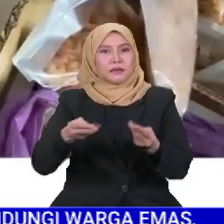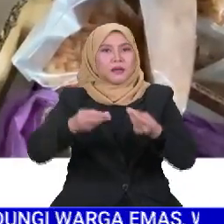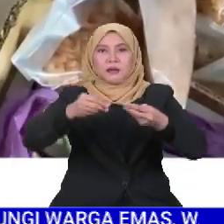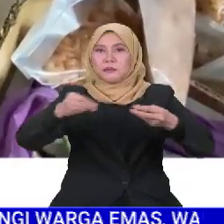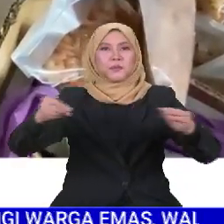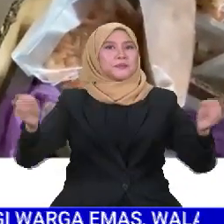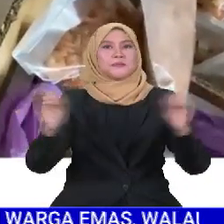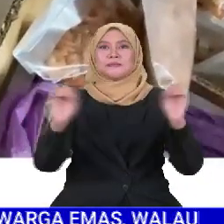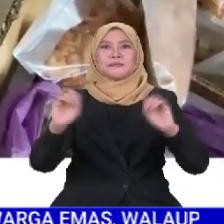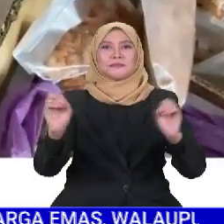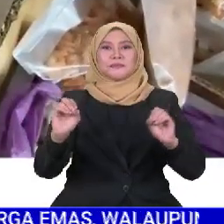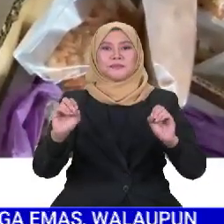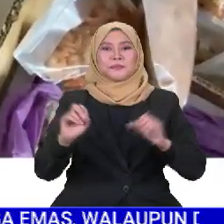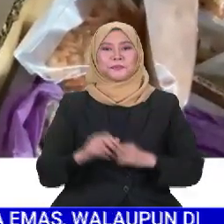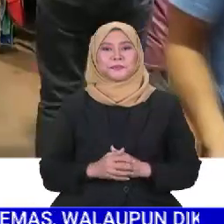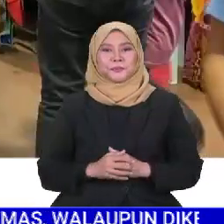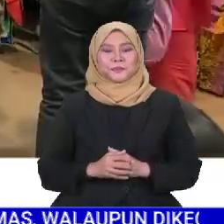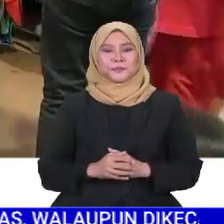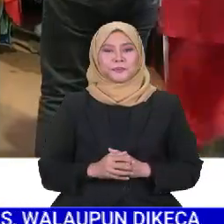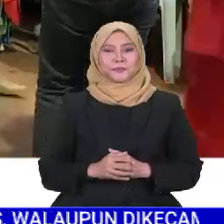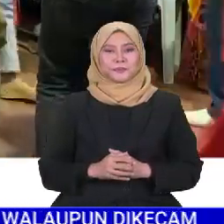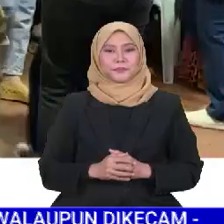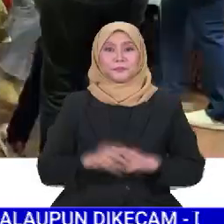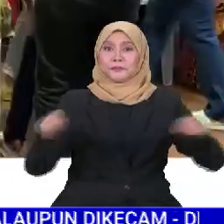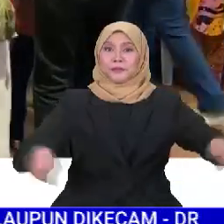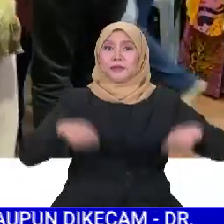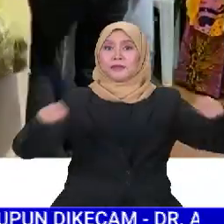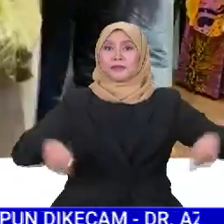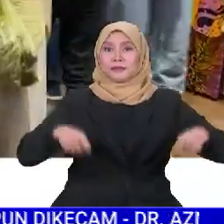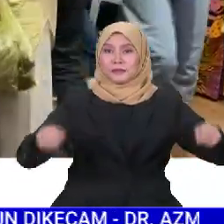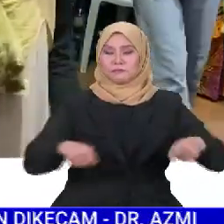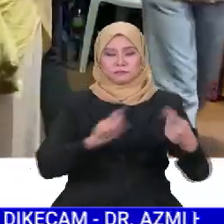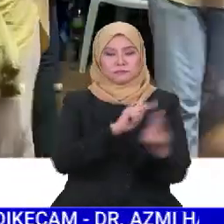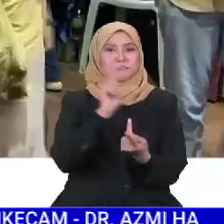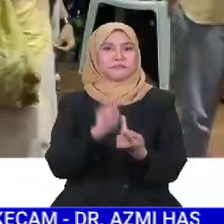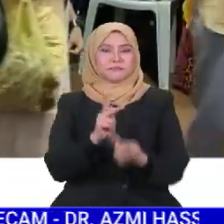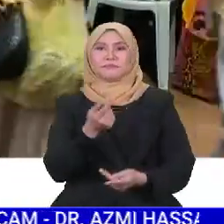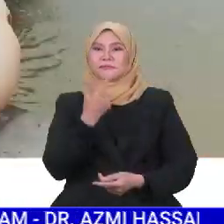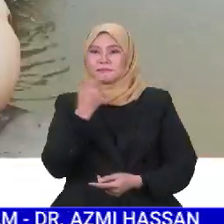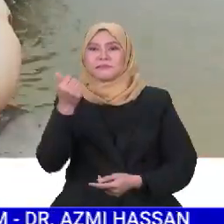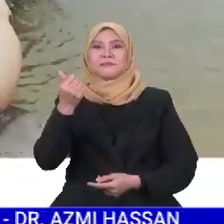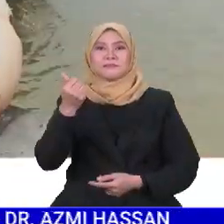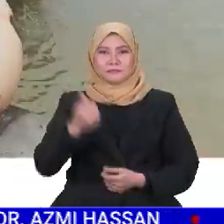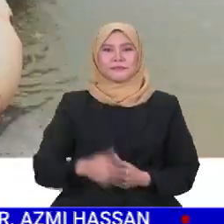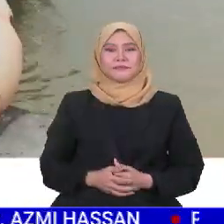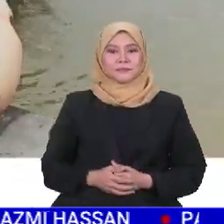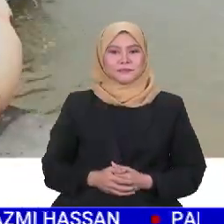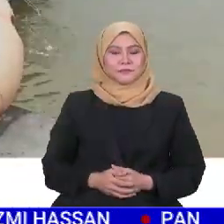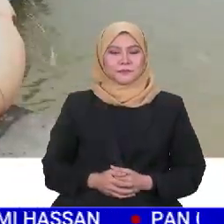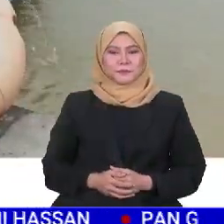habuk. Cara ya bila masuk tu memang ngam dengan rasa.